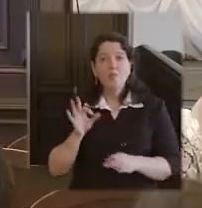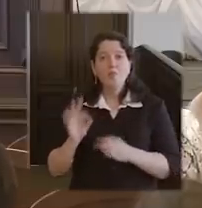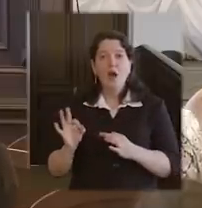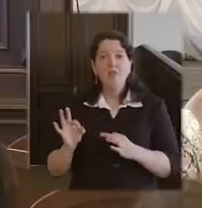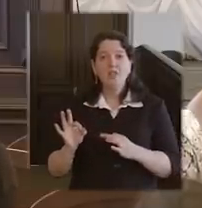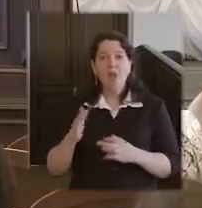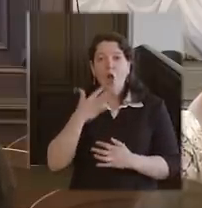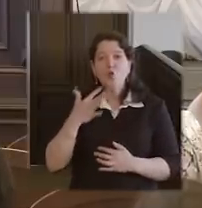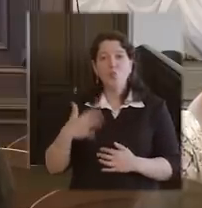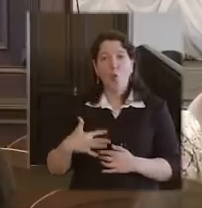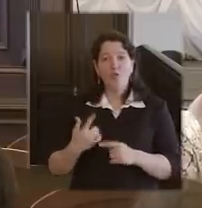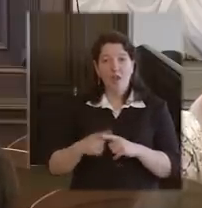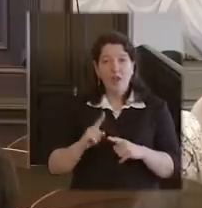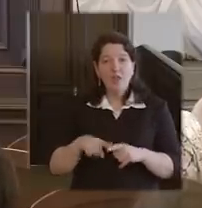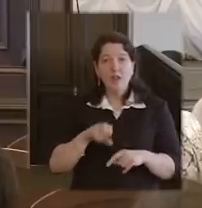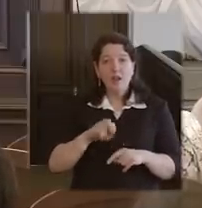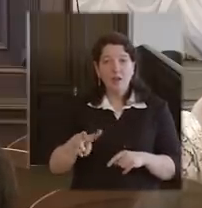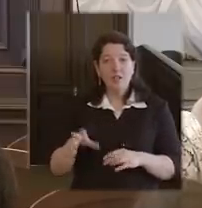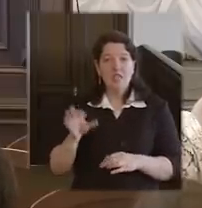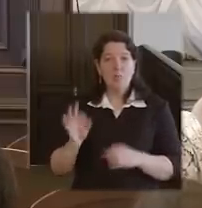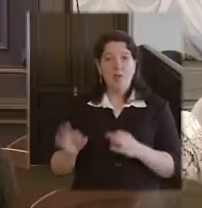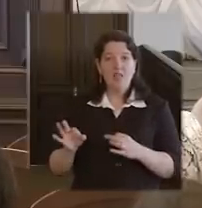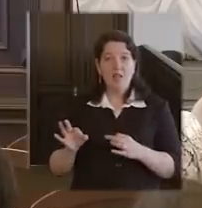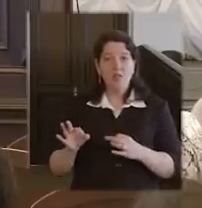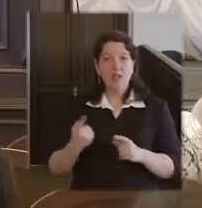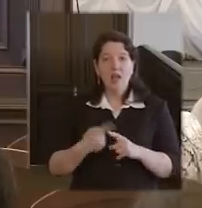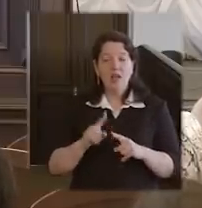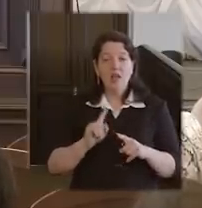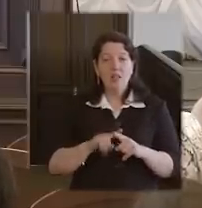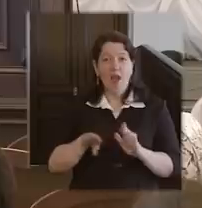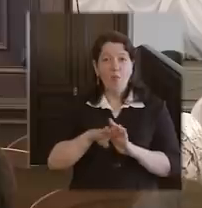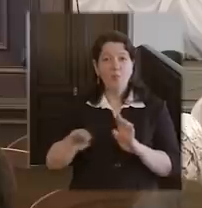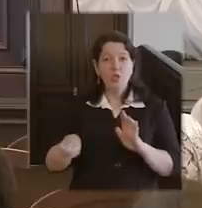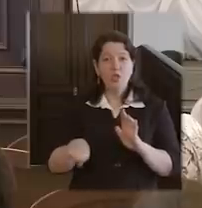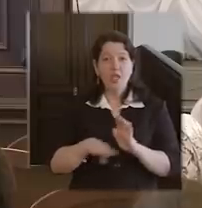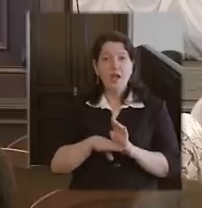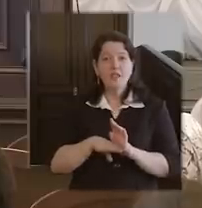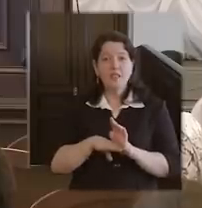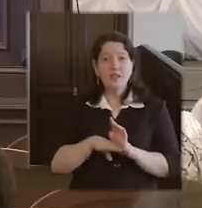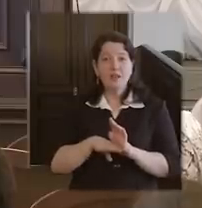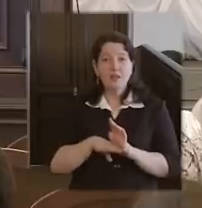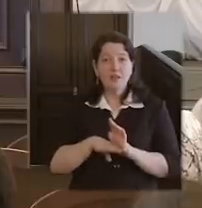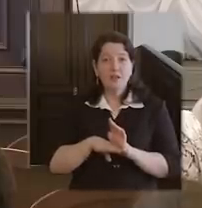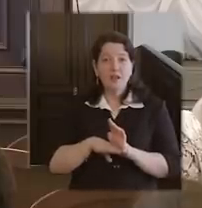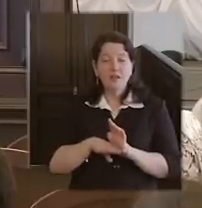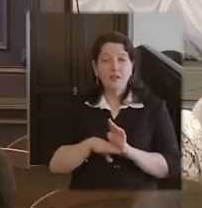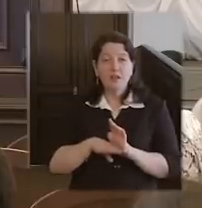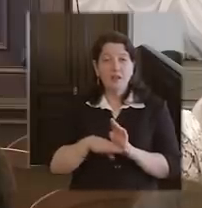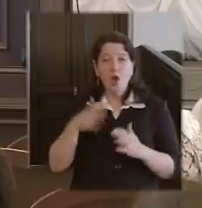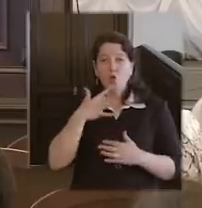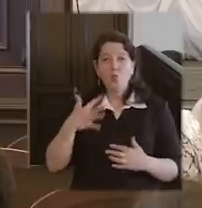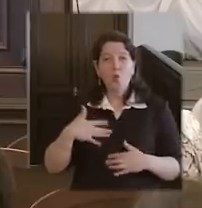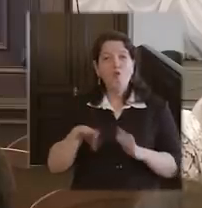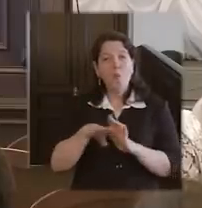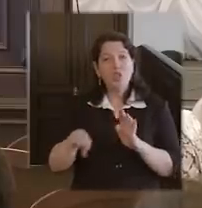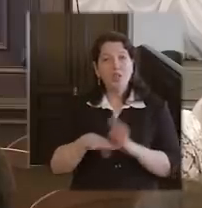любовь. Вы слышите, справедливость-то оказывается какой категории? Подвластной. Подвластной чему? Вот